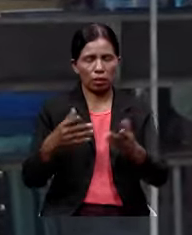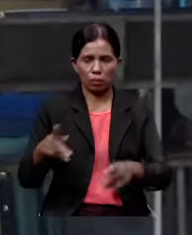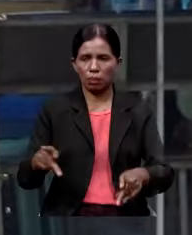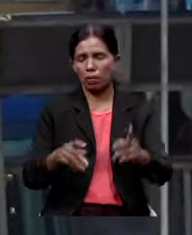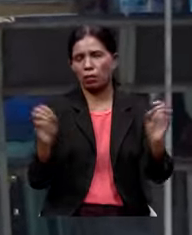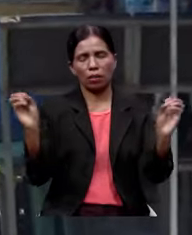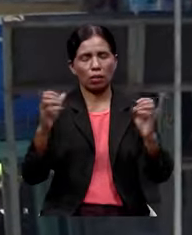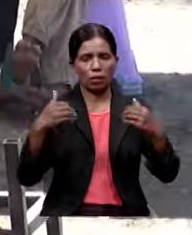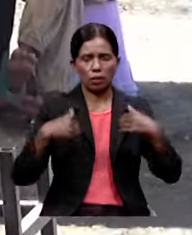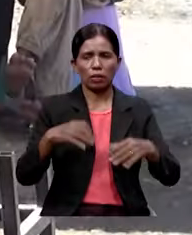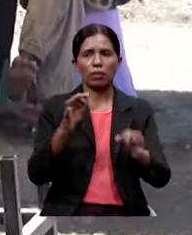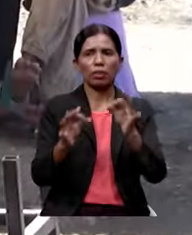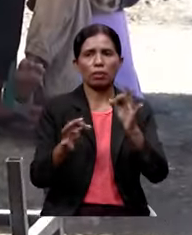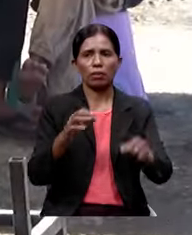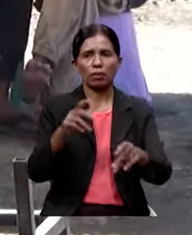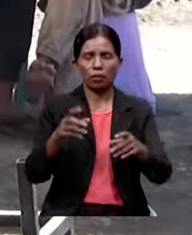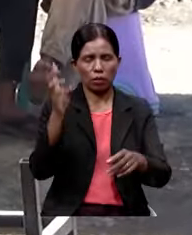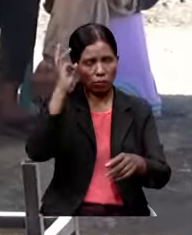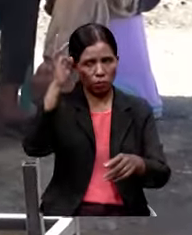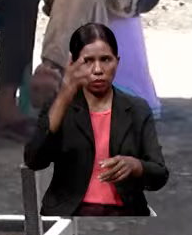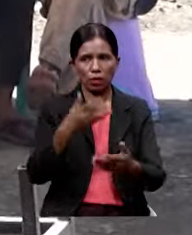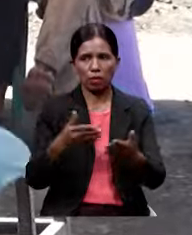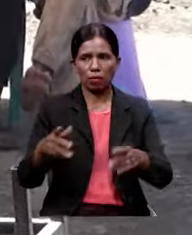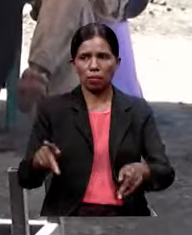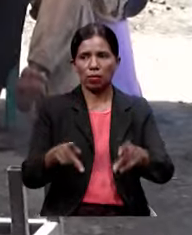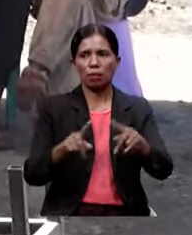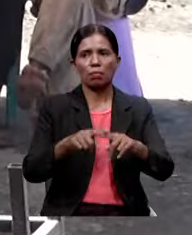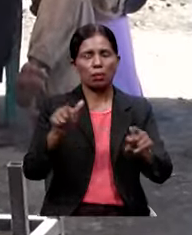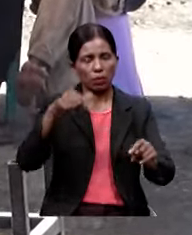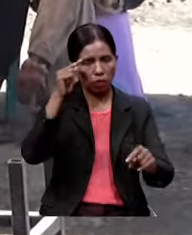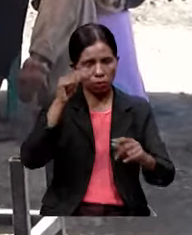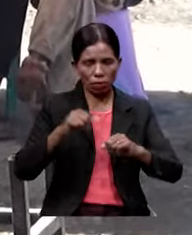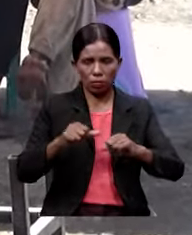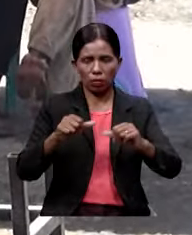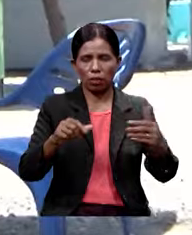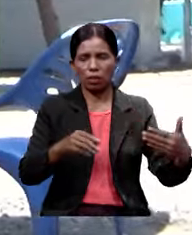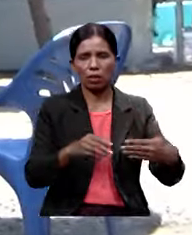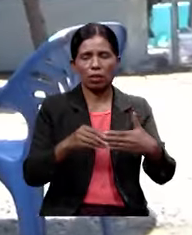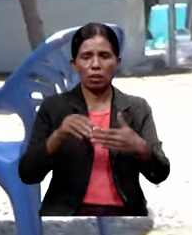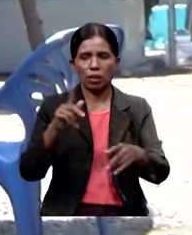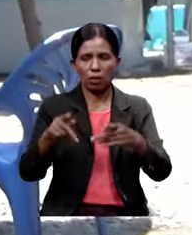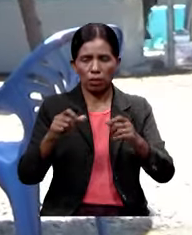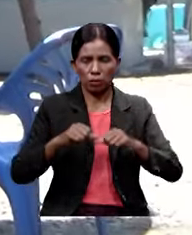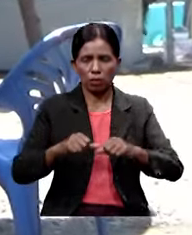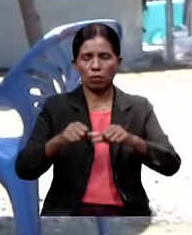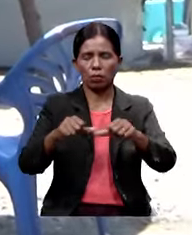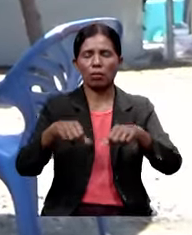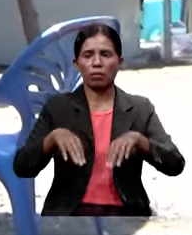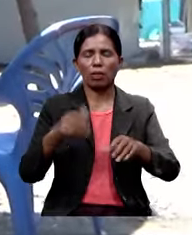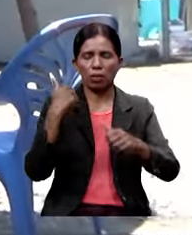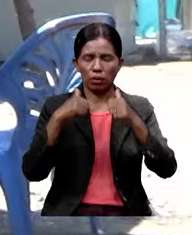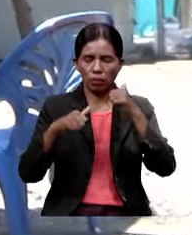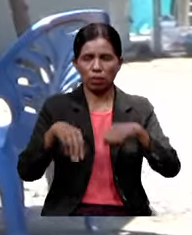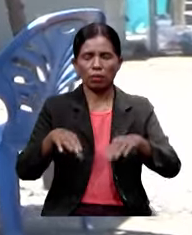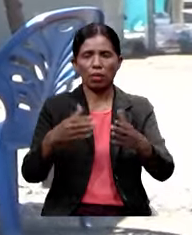iha. Maske vendedor sirane preocupa o fasilidade publiko, mai be Governo kontinua organiza vendedor sirane hodi kontinua halu atividad negosio